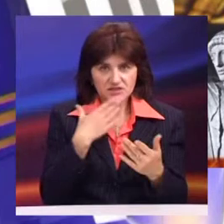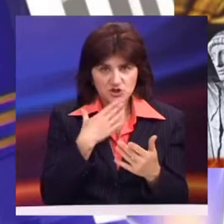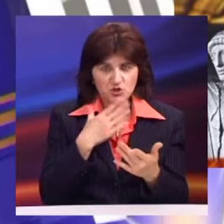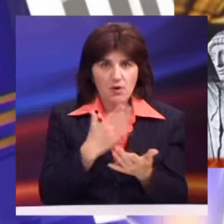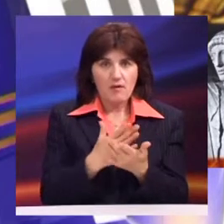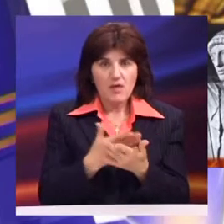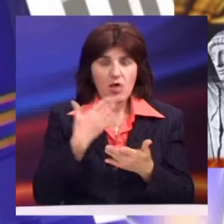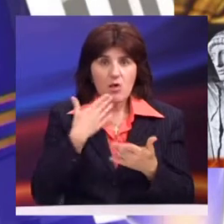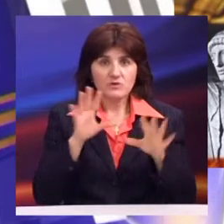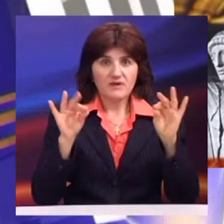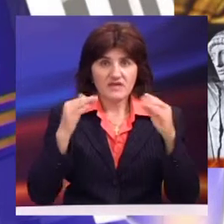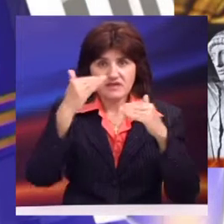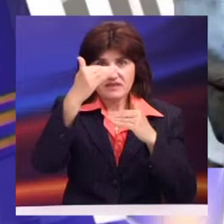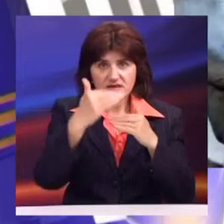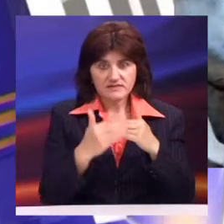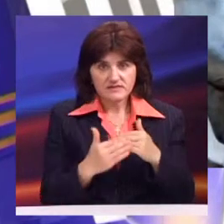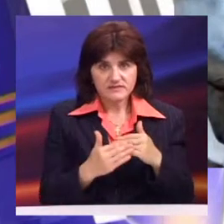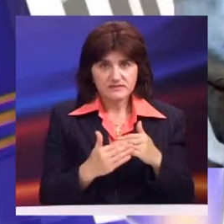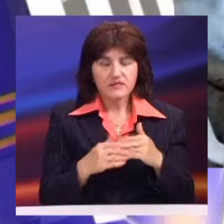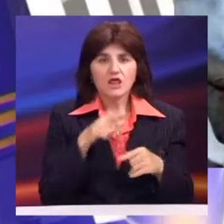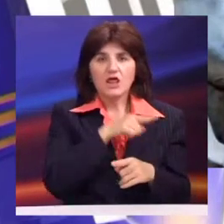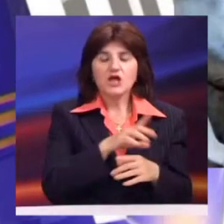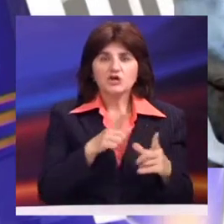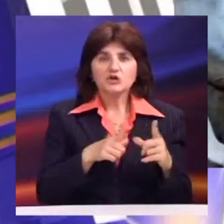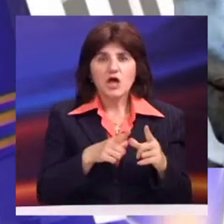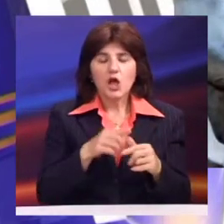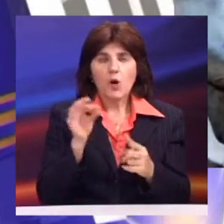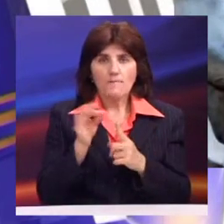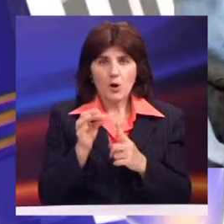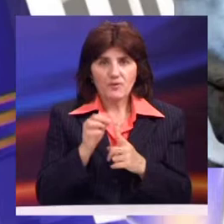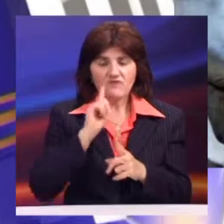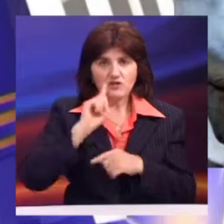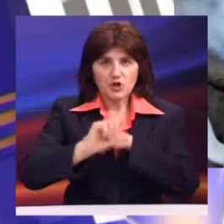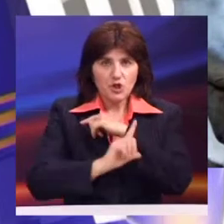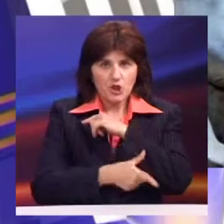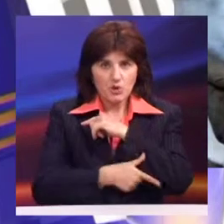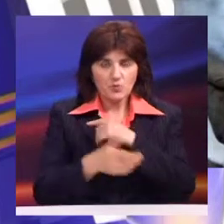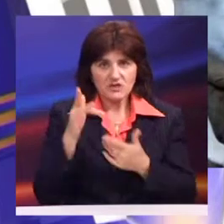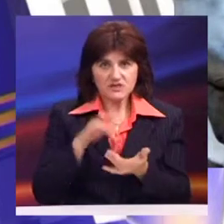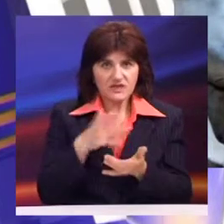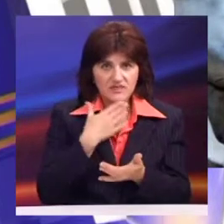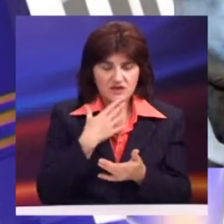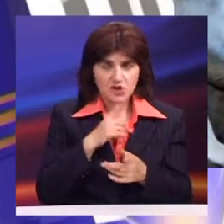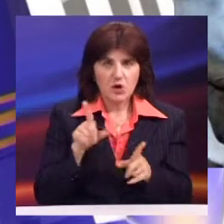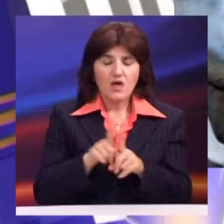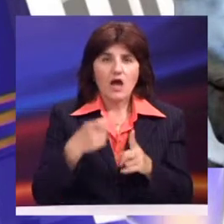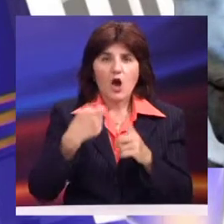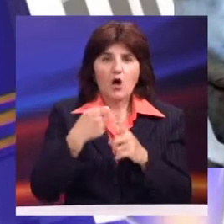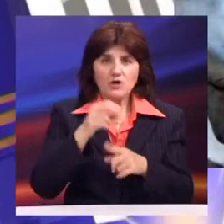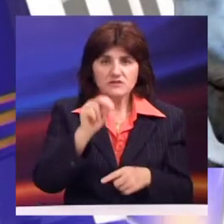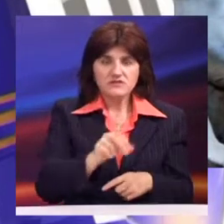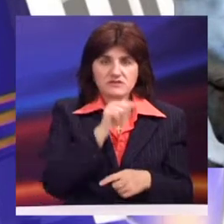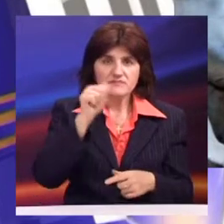Sarić plasirali su se među 10 najboljih, a multimedijalni rad Željka Popovića, učenika drugog razreda ove škole, Konstantinov